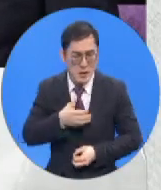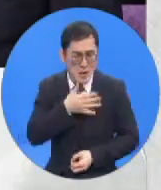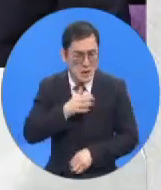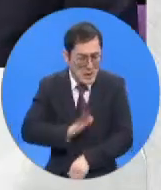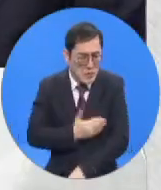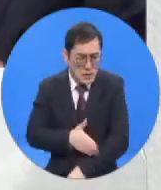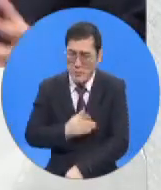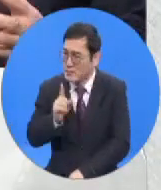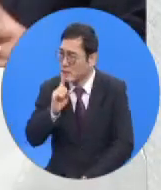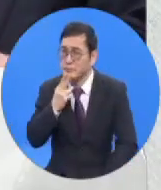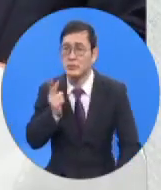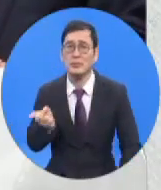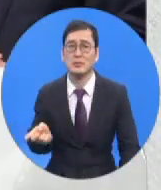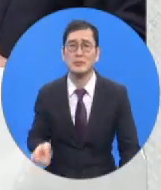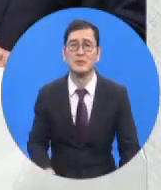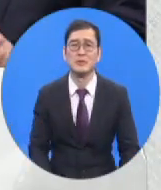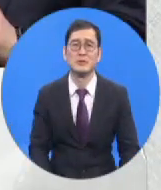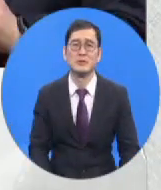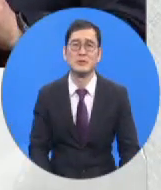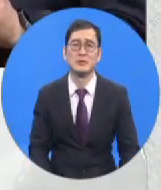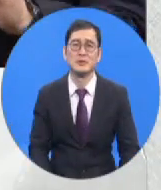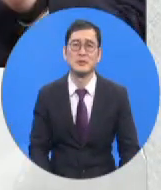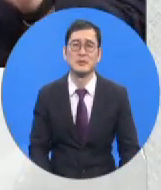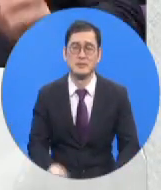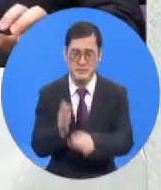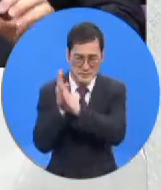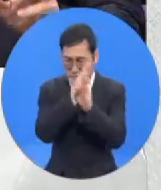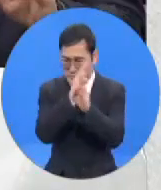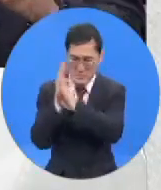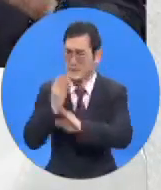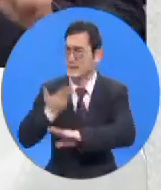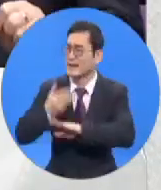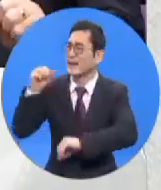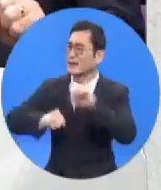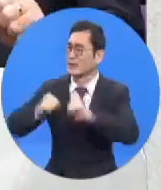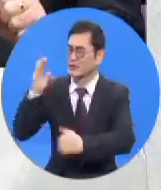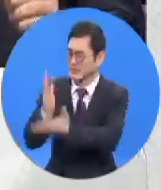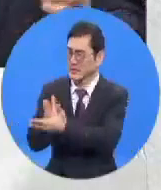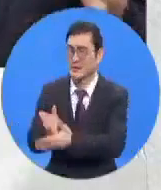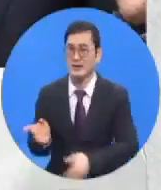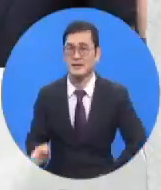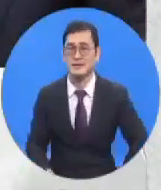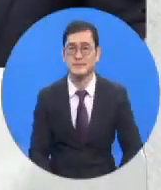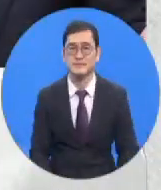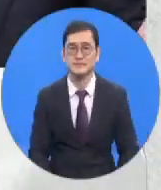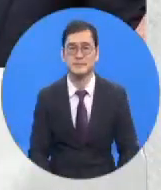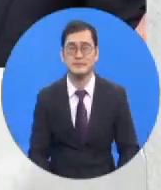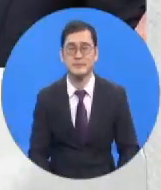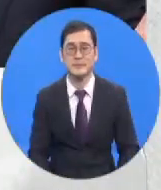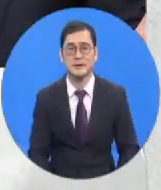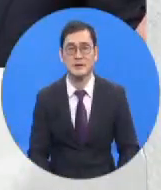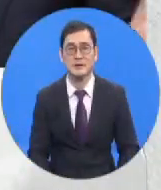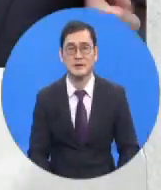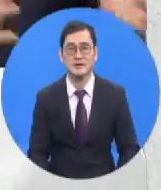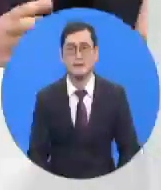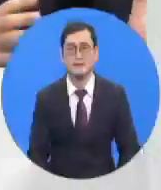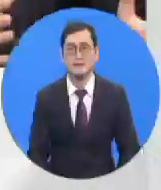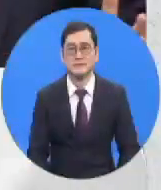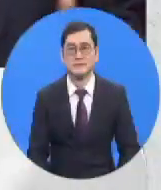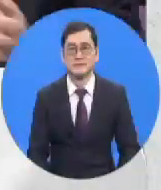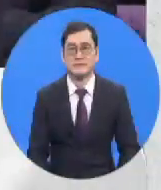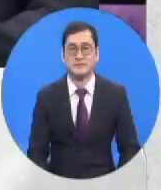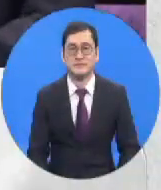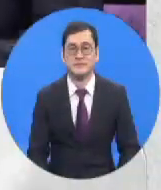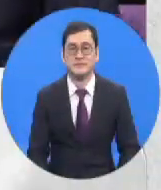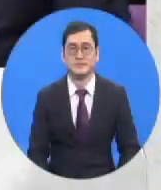예. 그렇기 때문에 현재 불법인지 편법인지 불가피한 뭐가 있었는지 뭐 주장이